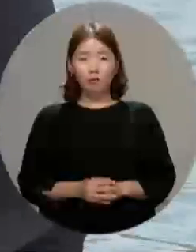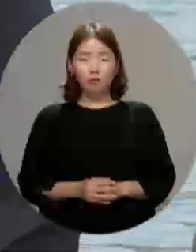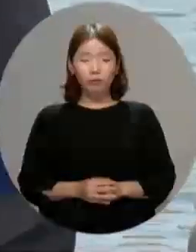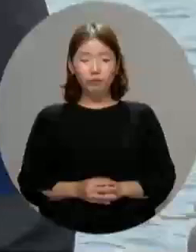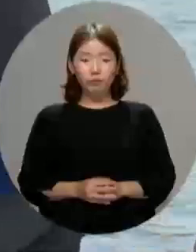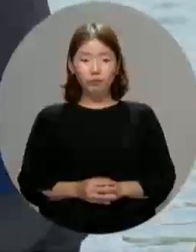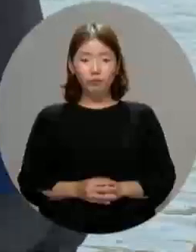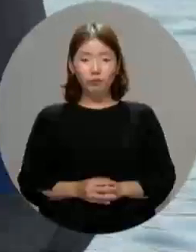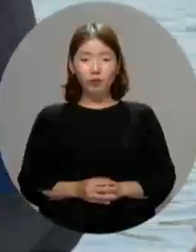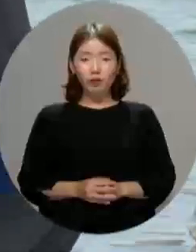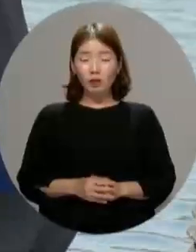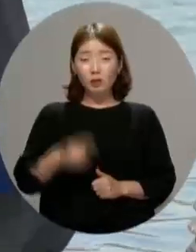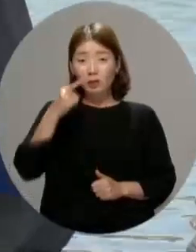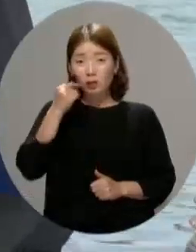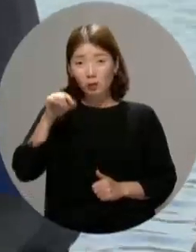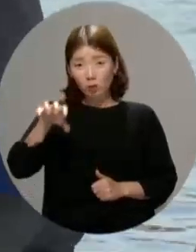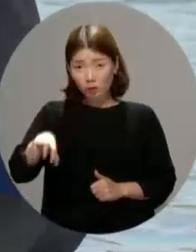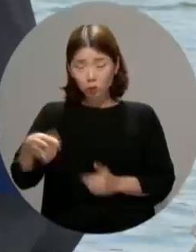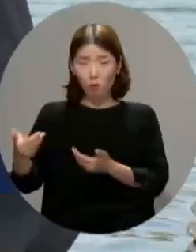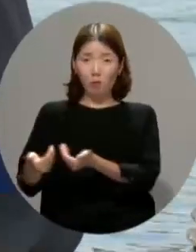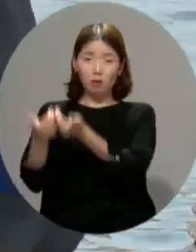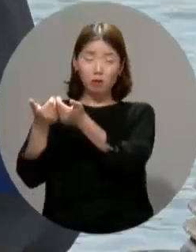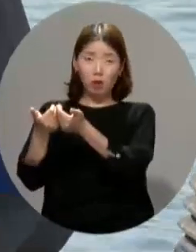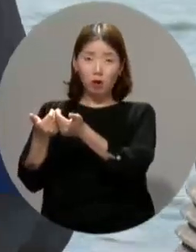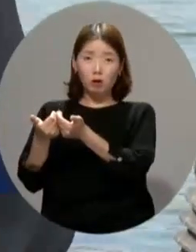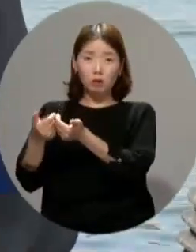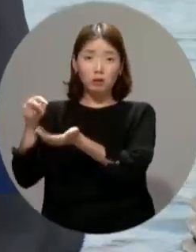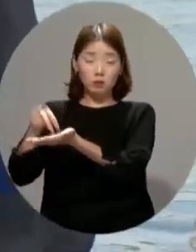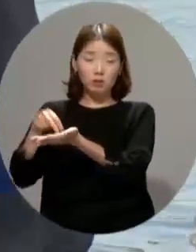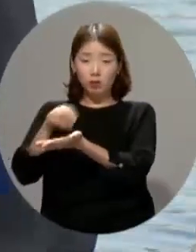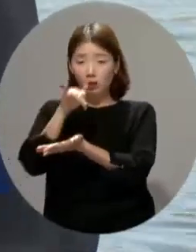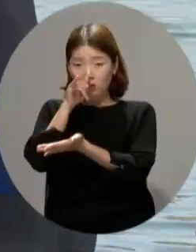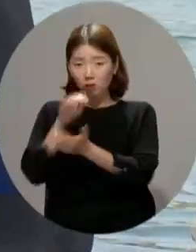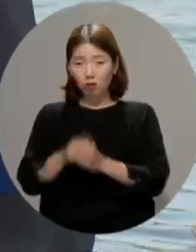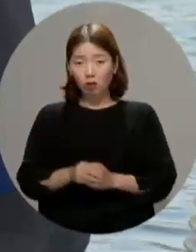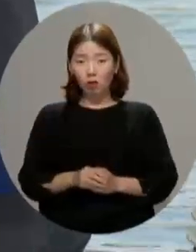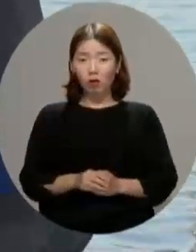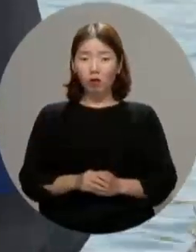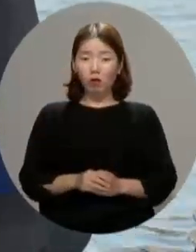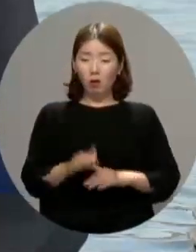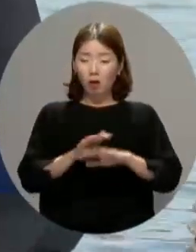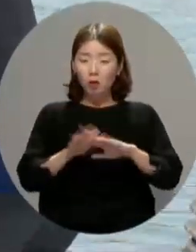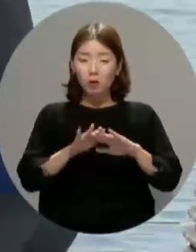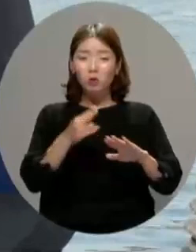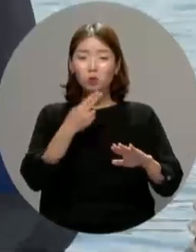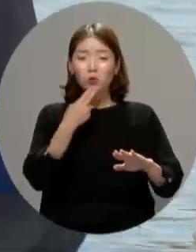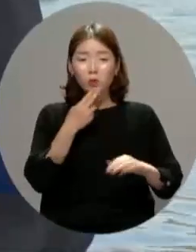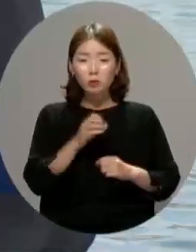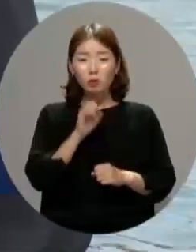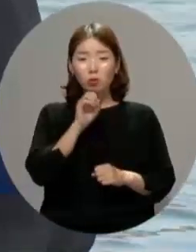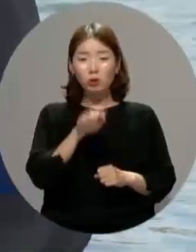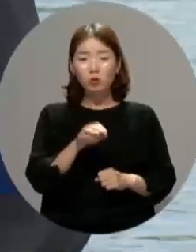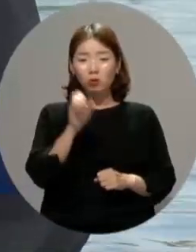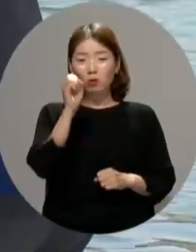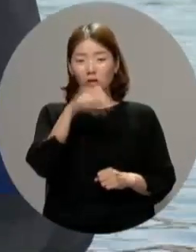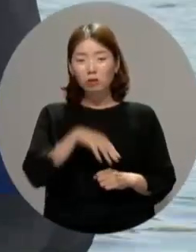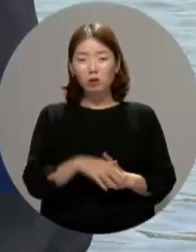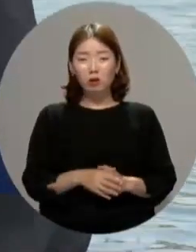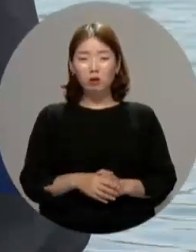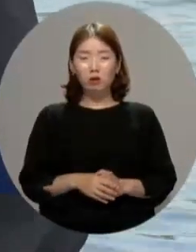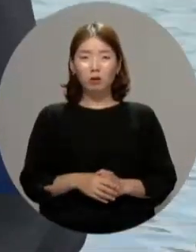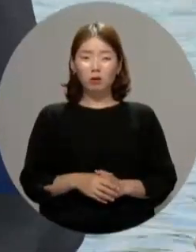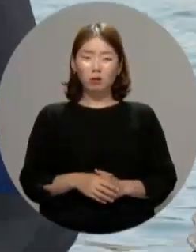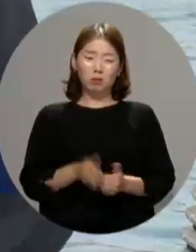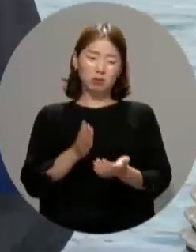자국에서도 반대하는 시점에서 전혀 아무런 대책은커녕 할 말이 있다고 해도